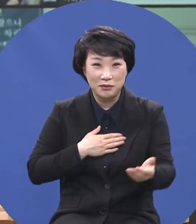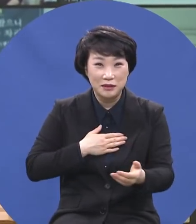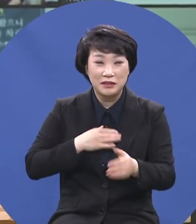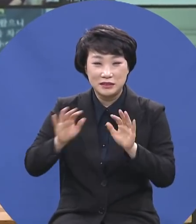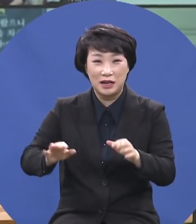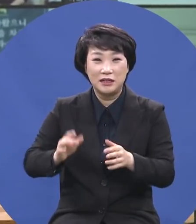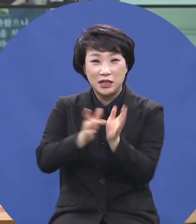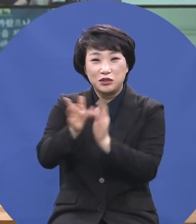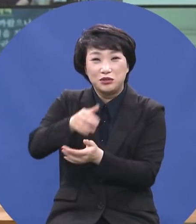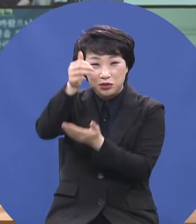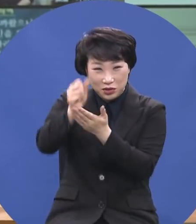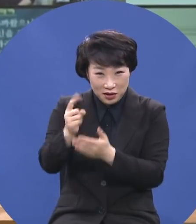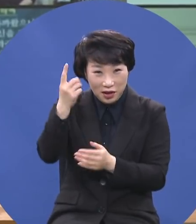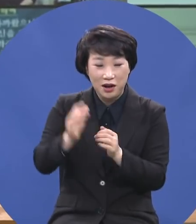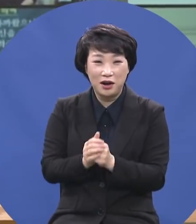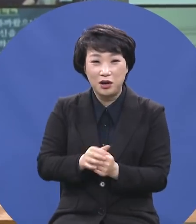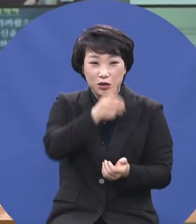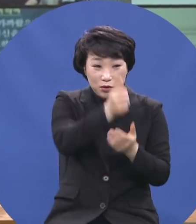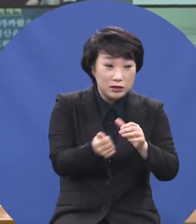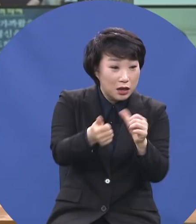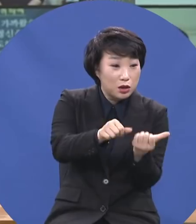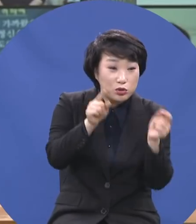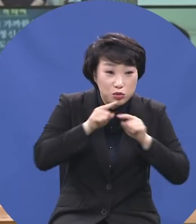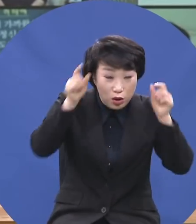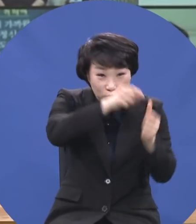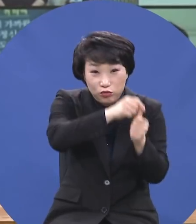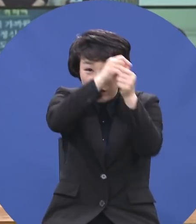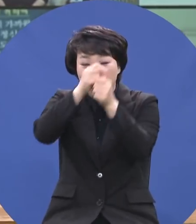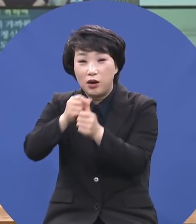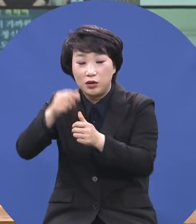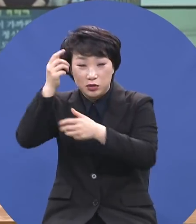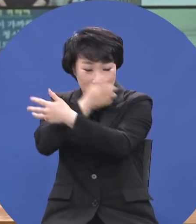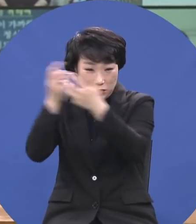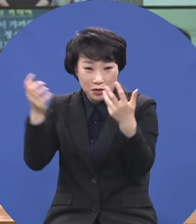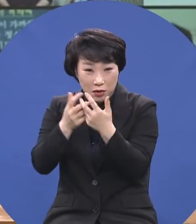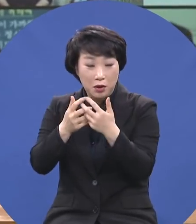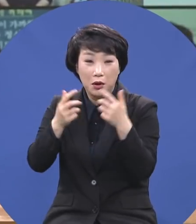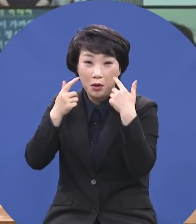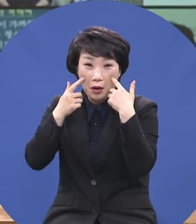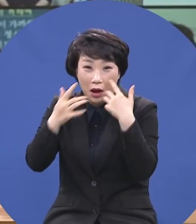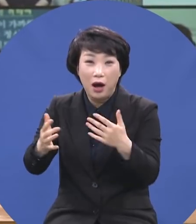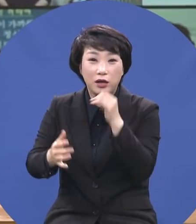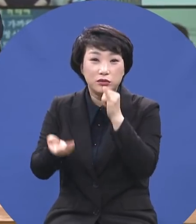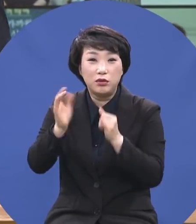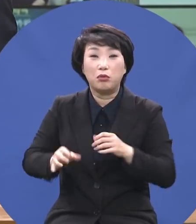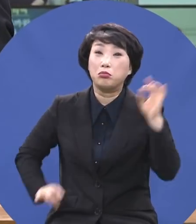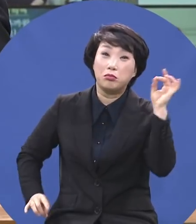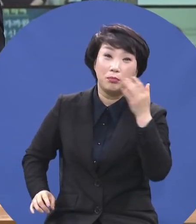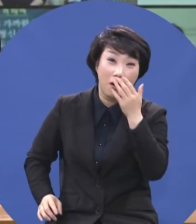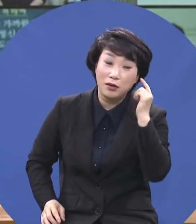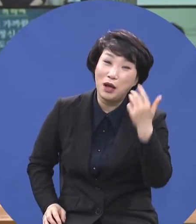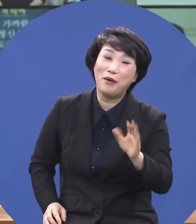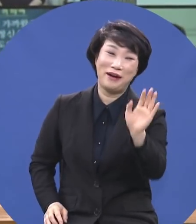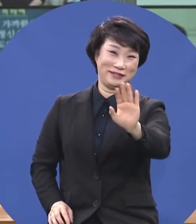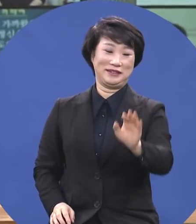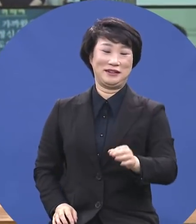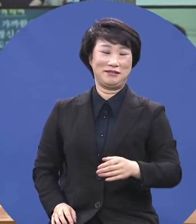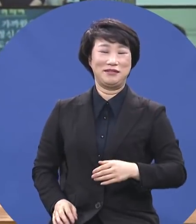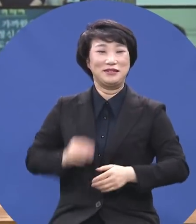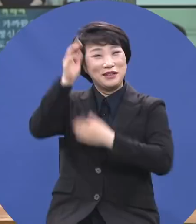선명하게 구원받았는데 어떻게 우리가 가만히 있어? 성령이 증거하시나니, 나에게